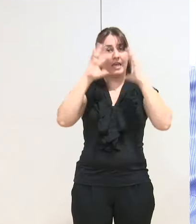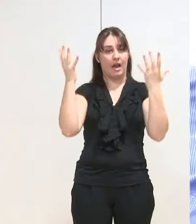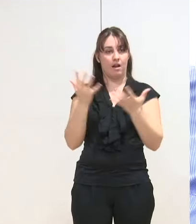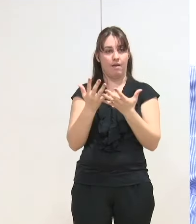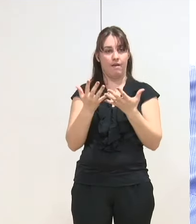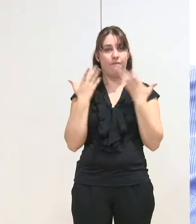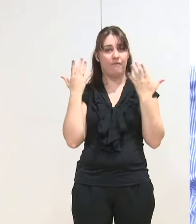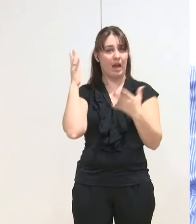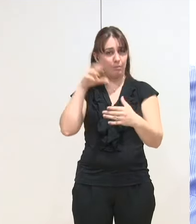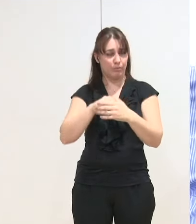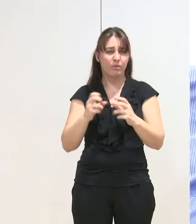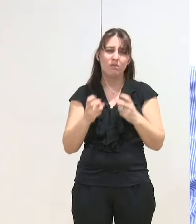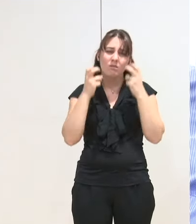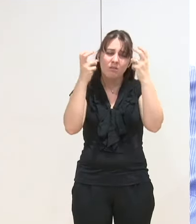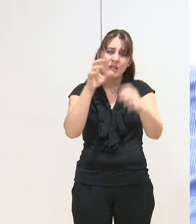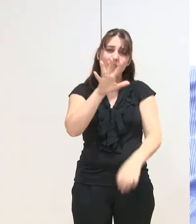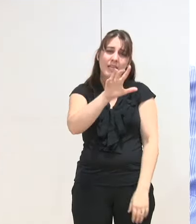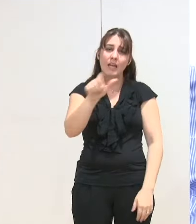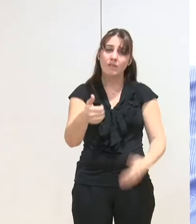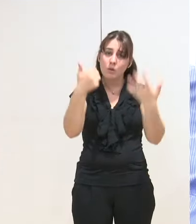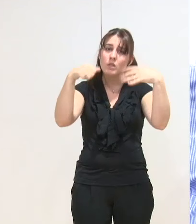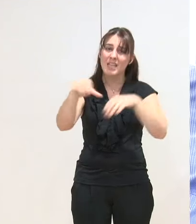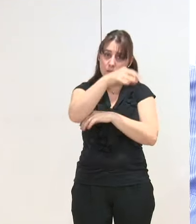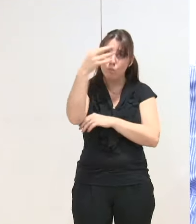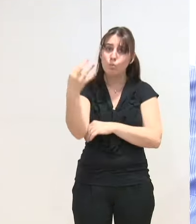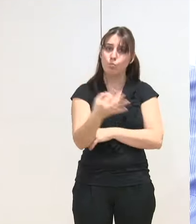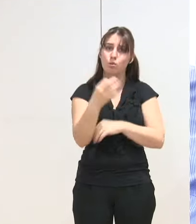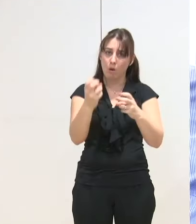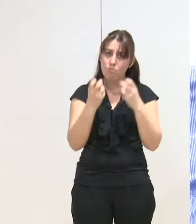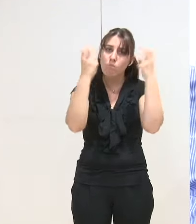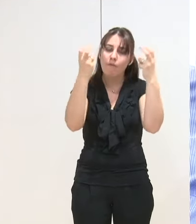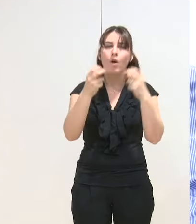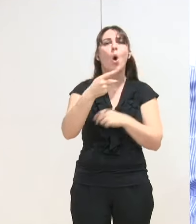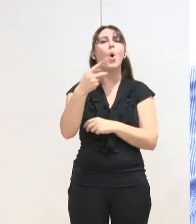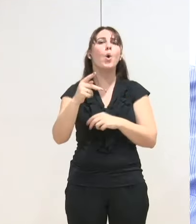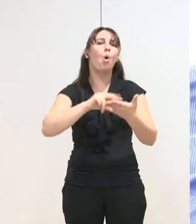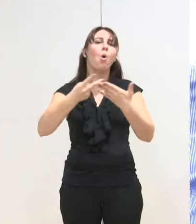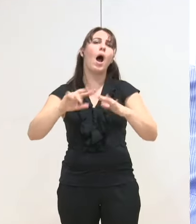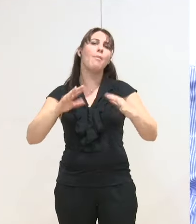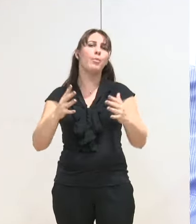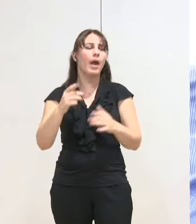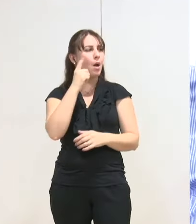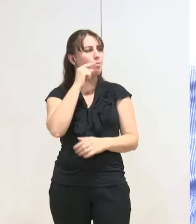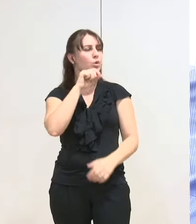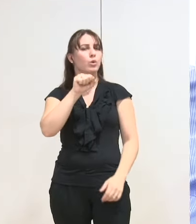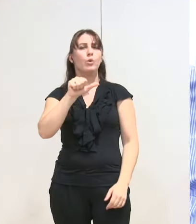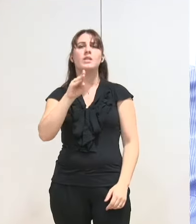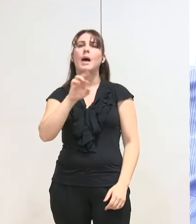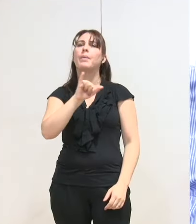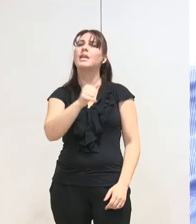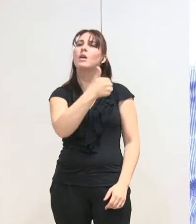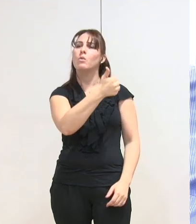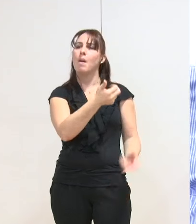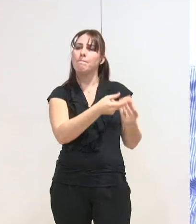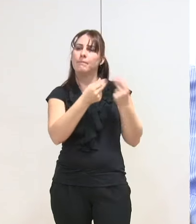augmenté de 5,16 % en euro cel représente cel a été dit par Sabri